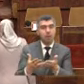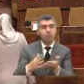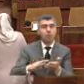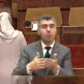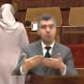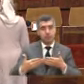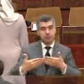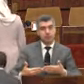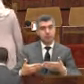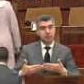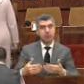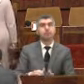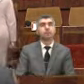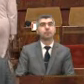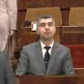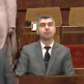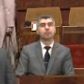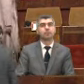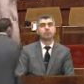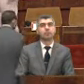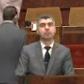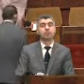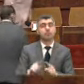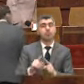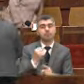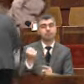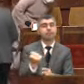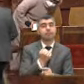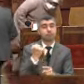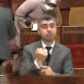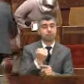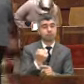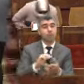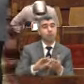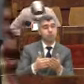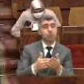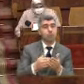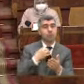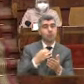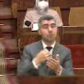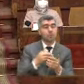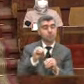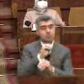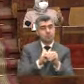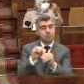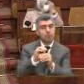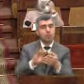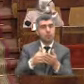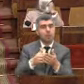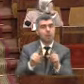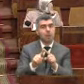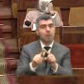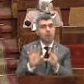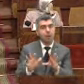الآن يعني تنتظر في وقت في زمن ننتظر فيه صياغة النموذج